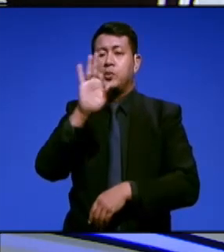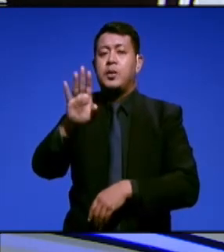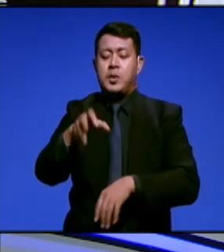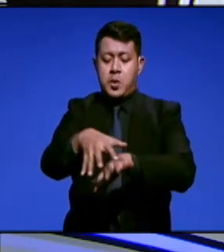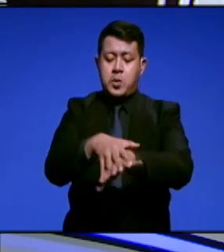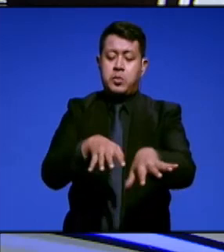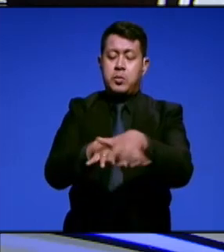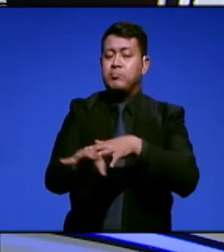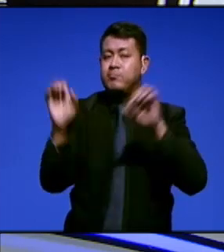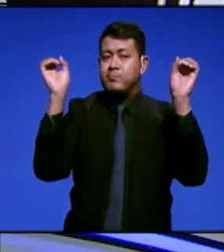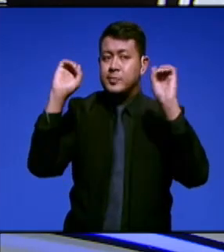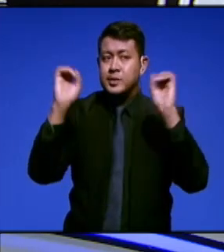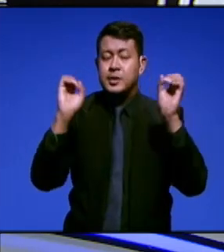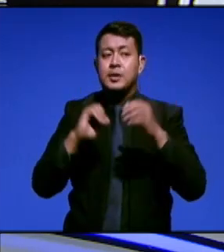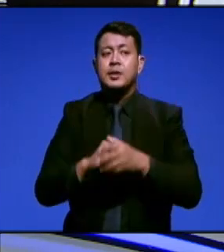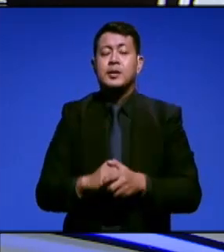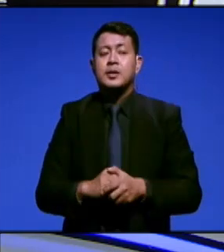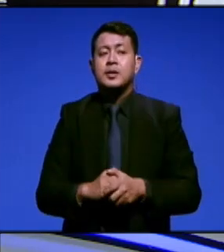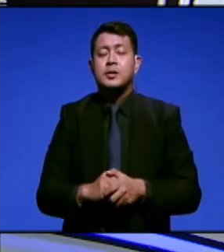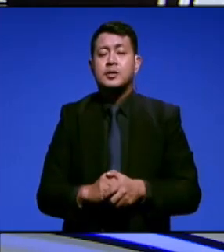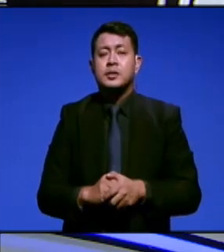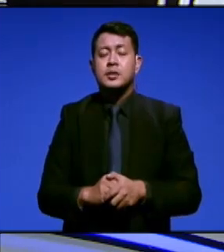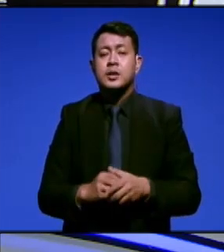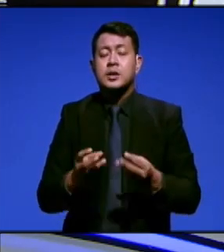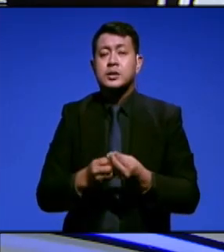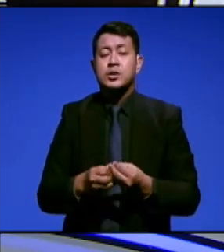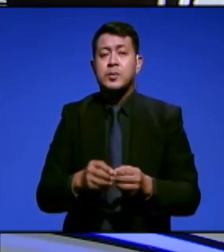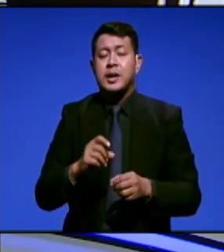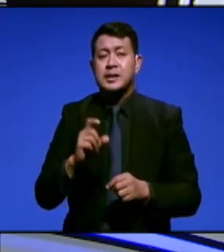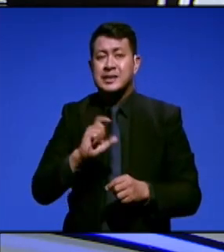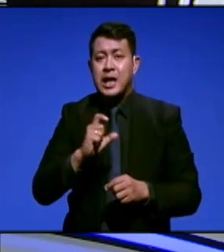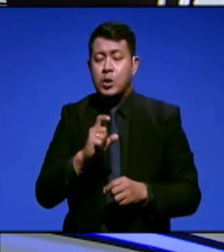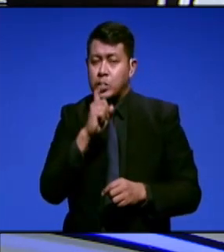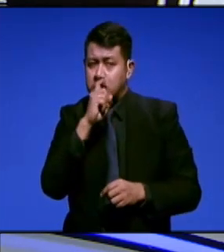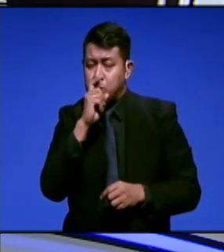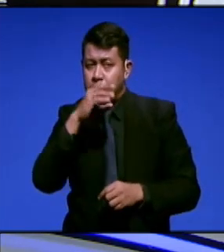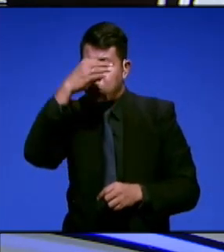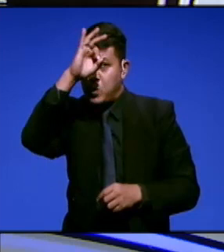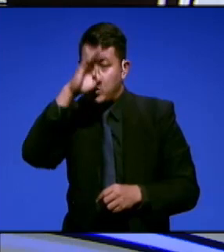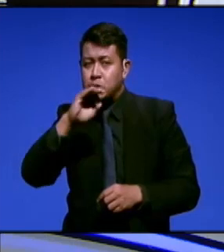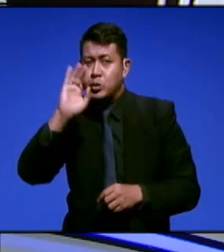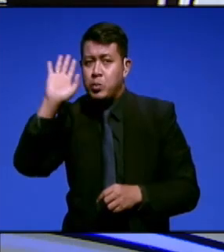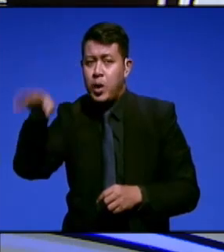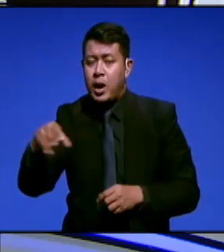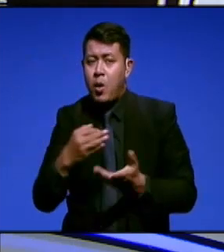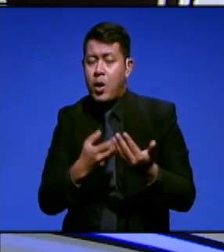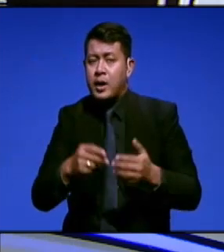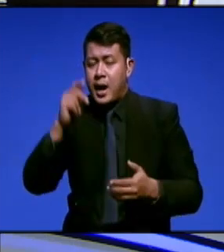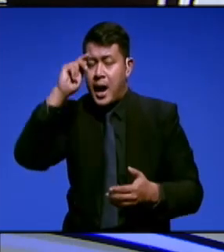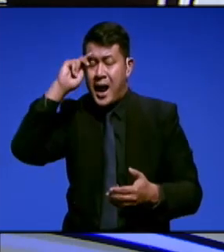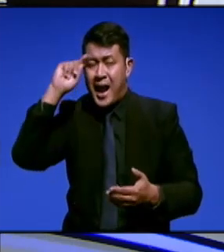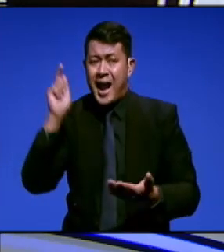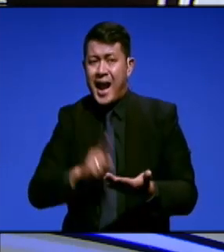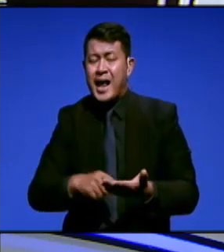sarung tangan saat berkendara sepeda motor. Sementara itu, sejumlah modus untuk mengecoh polisi ditempuh pemudik. Warga yang nekat mudik